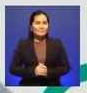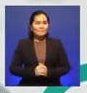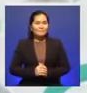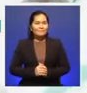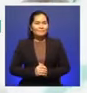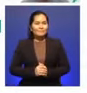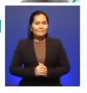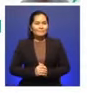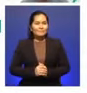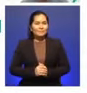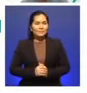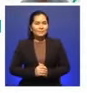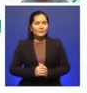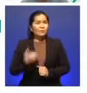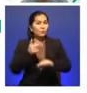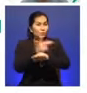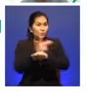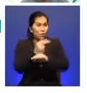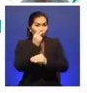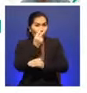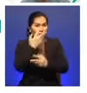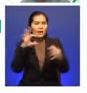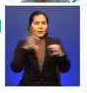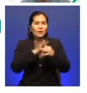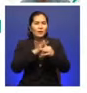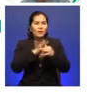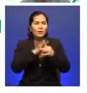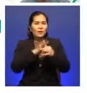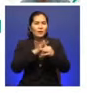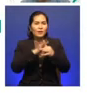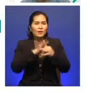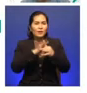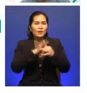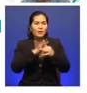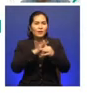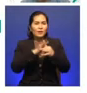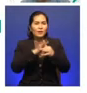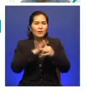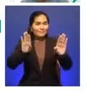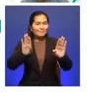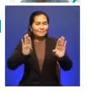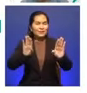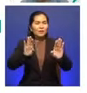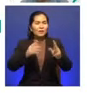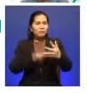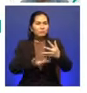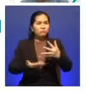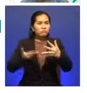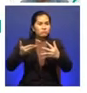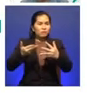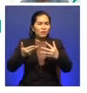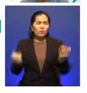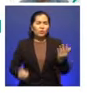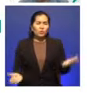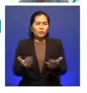ได้นำแนวคิดนะครับในเรื่องของการเปิดพื้นที่ของตำบลแหวงนะครับจะนำไปสู่การขึ้นเป็นศูนย์เชี่ยวชาญการสร้างโอกาสทางสังคมนะ